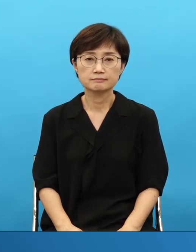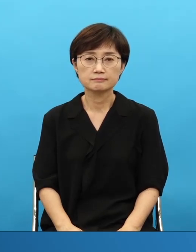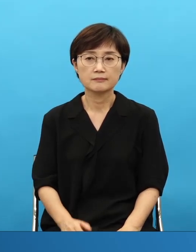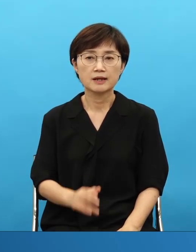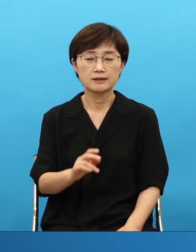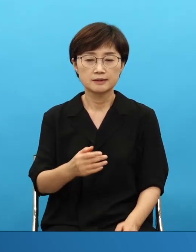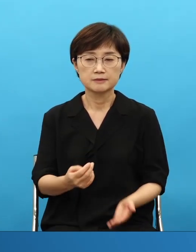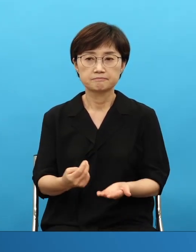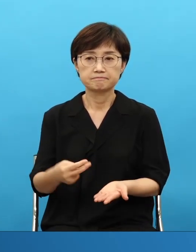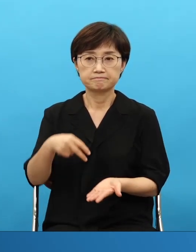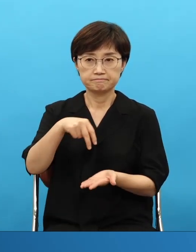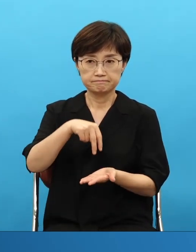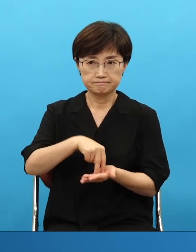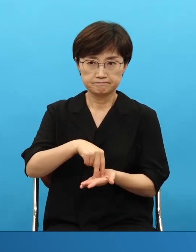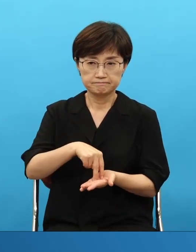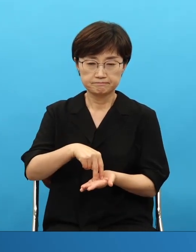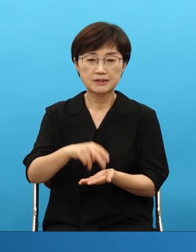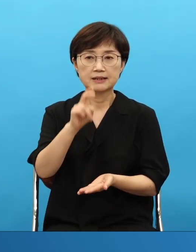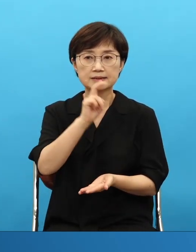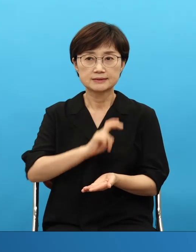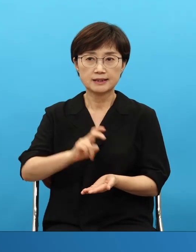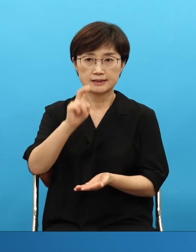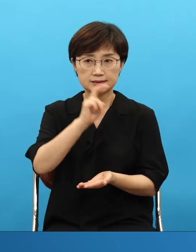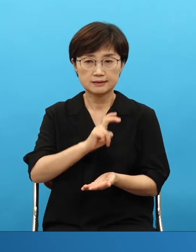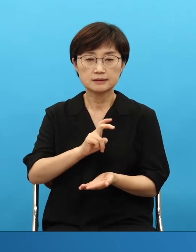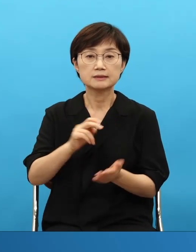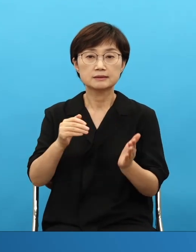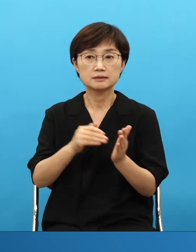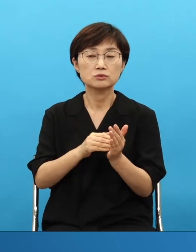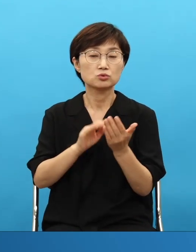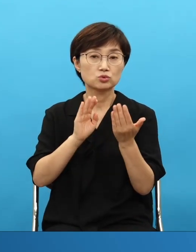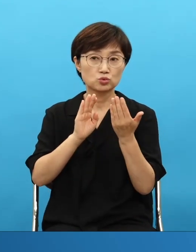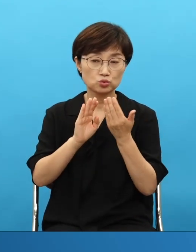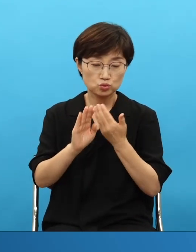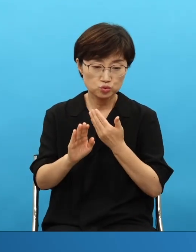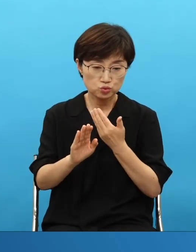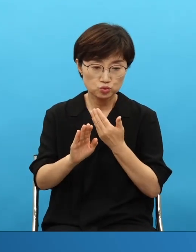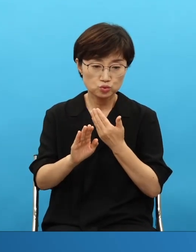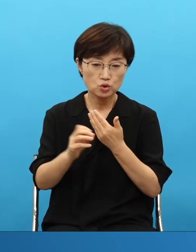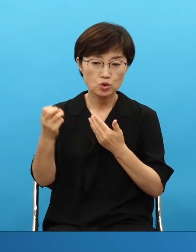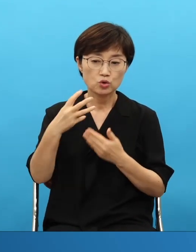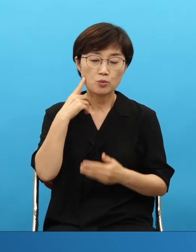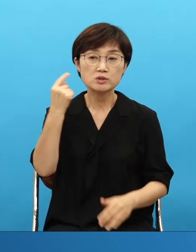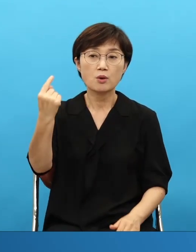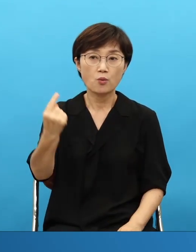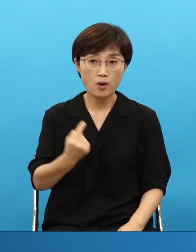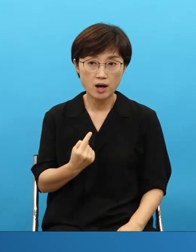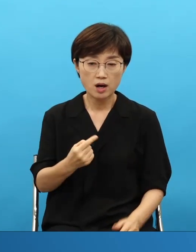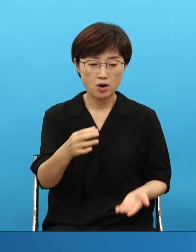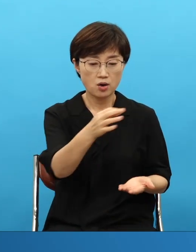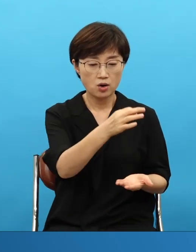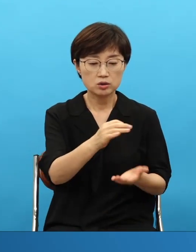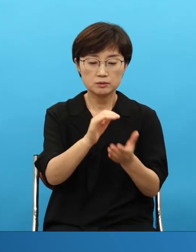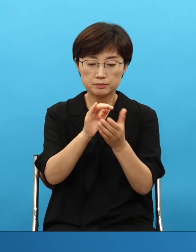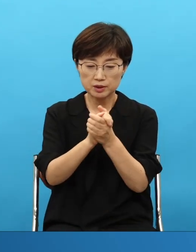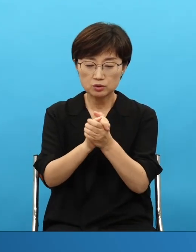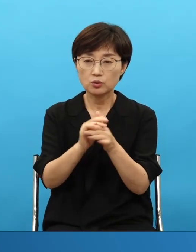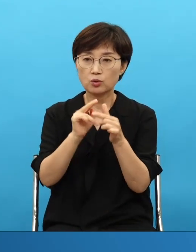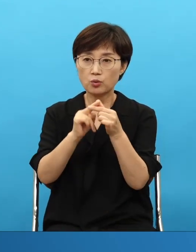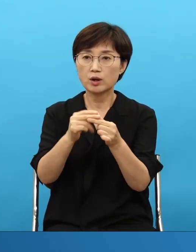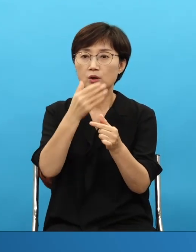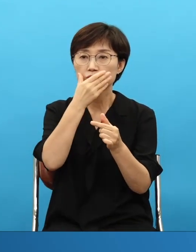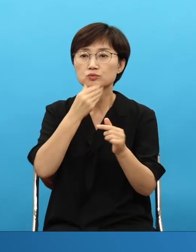다 같이 자리에서 일어나셔서 렘넌트여 일어나라 찬양 후에 당회장 유광수 목사님 나오셔서 드린 예물에 대한 기도와